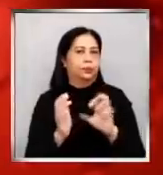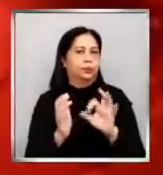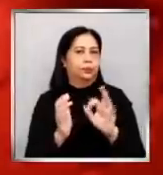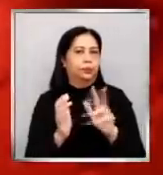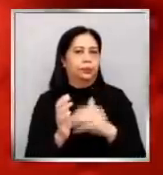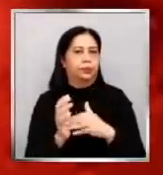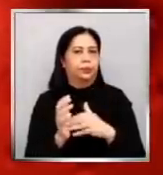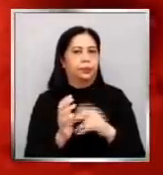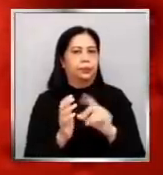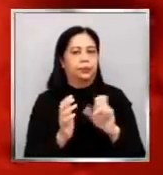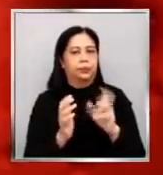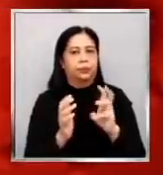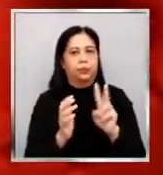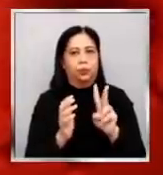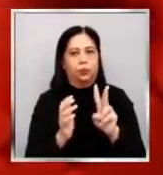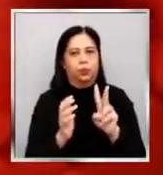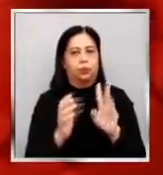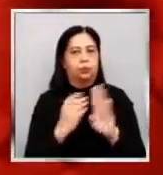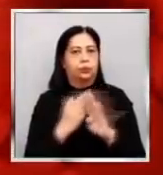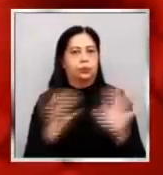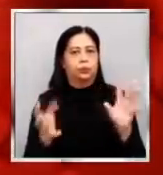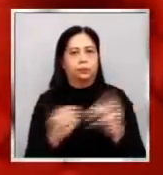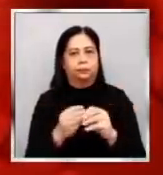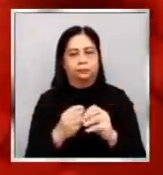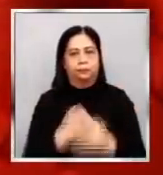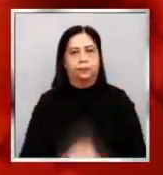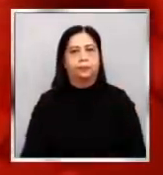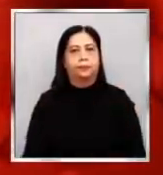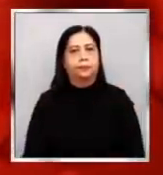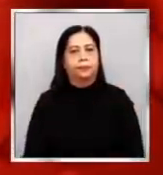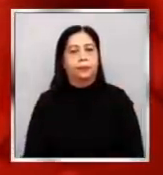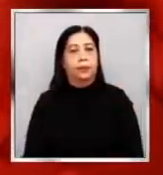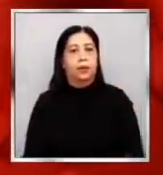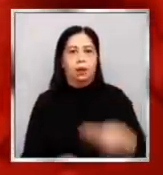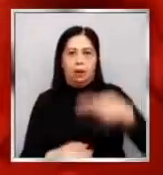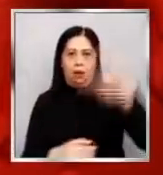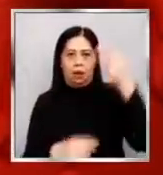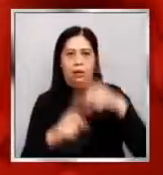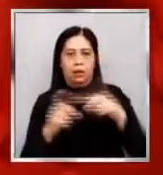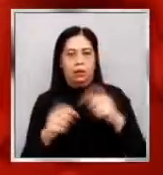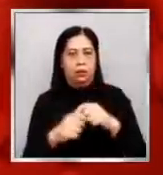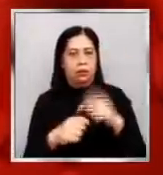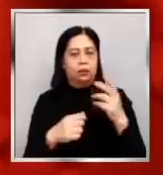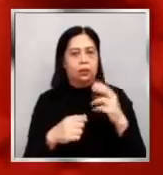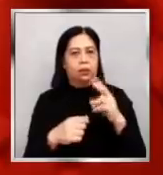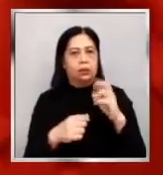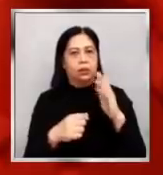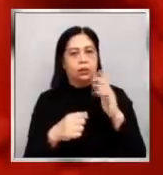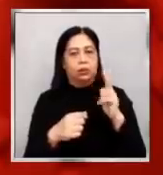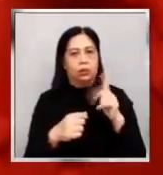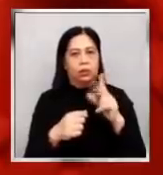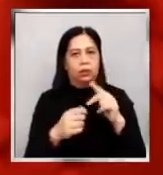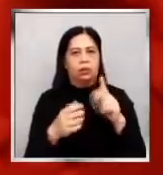2,693,162 na ang total recoveries. Record high naman ang 423 na dagdag sa mga nasawi.